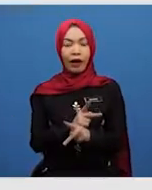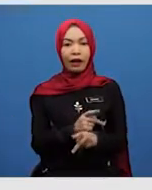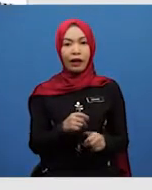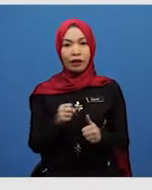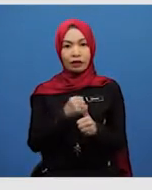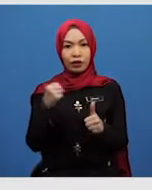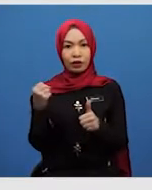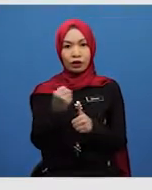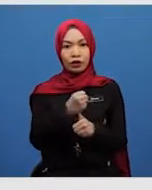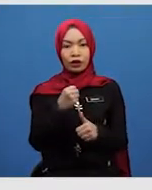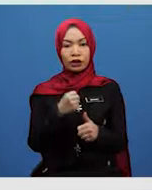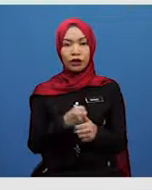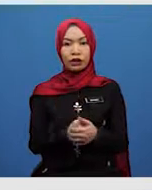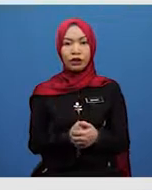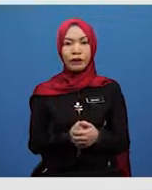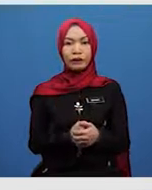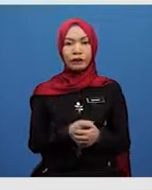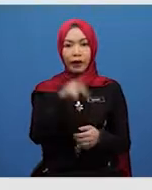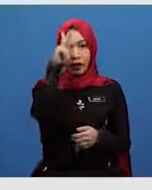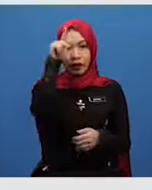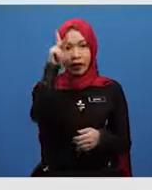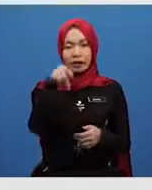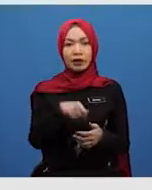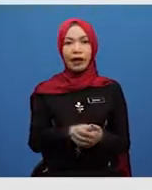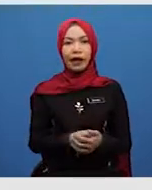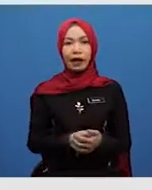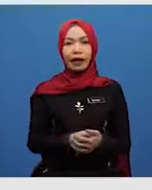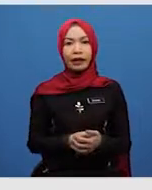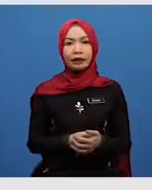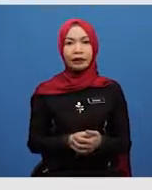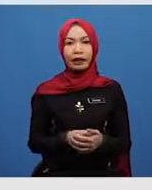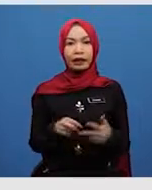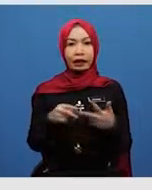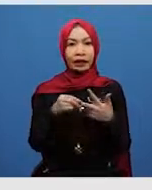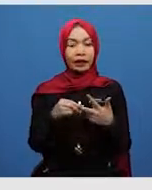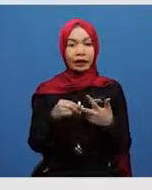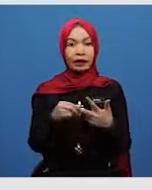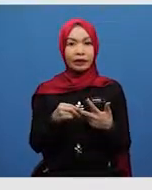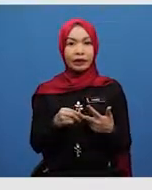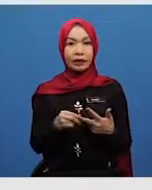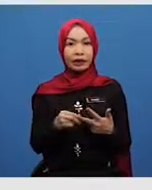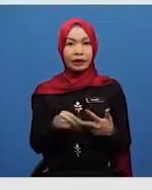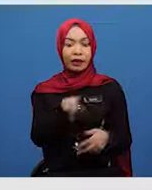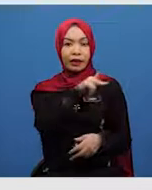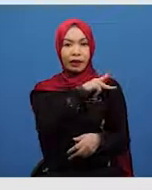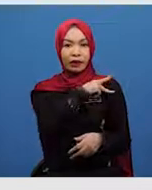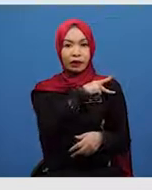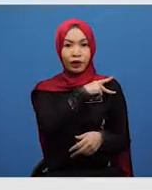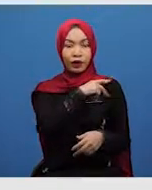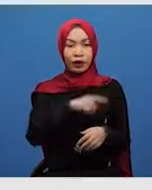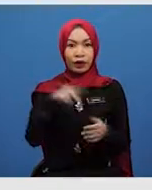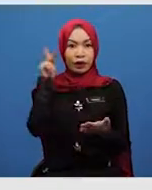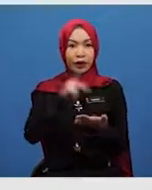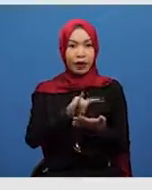masyarakat Sabah yang mengamalkan sistem ini mempunyai pemimpin yang dikenali sebagai